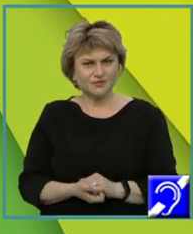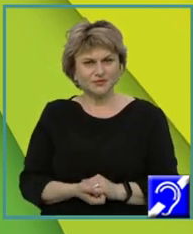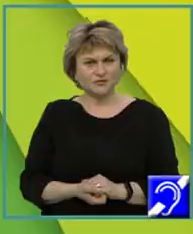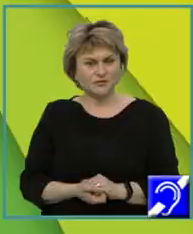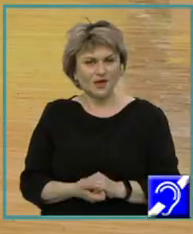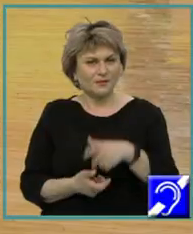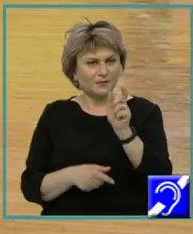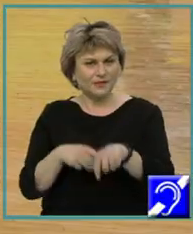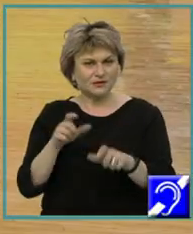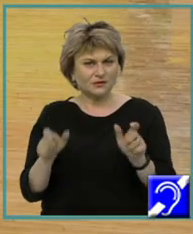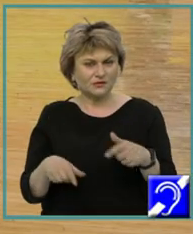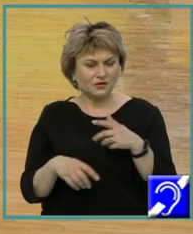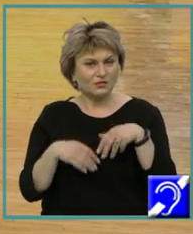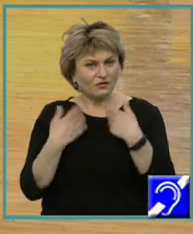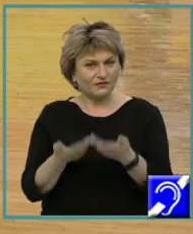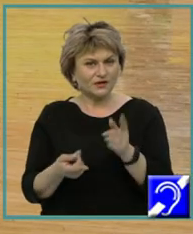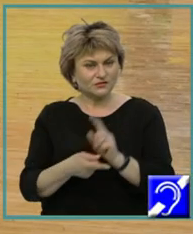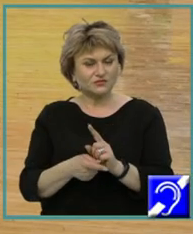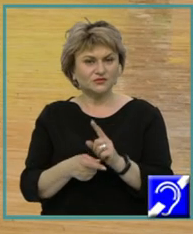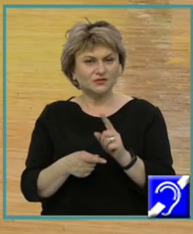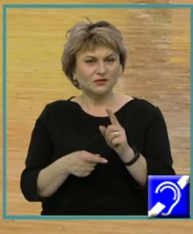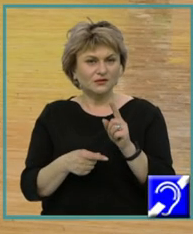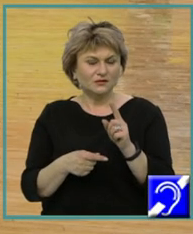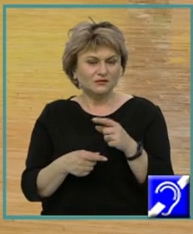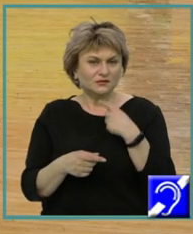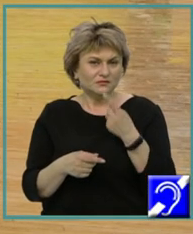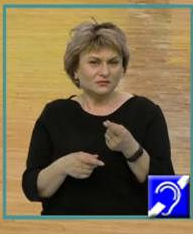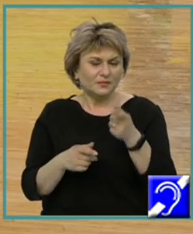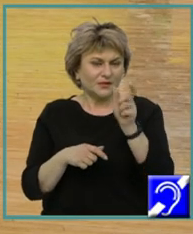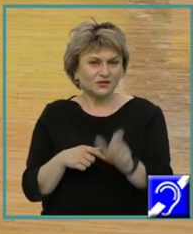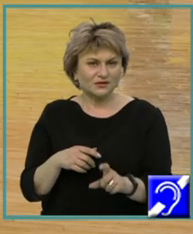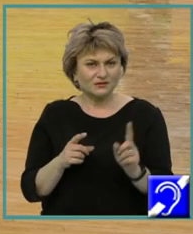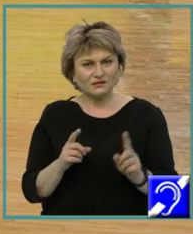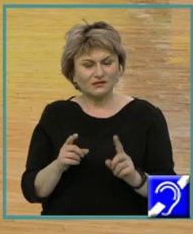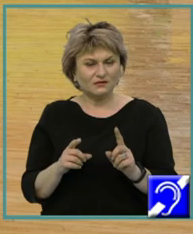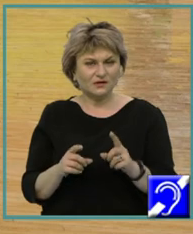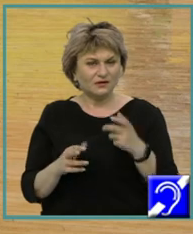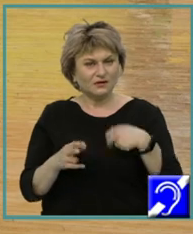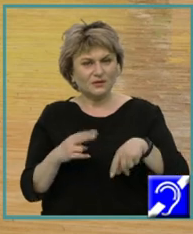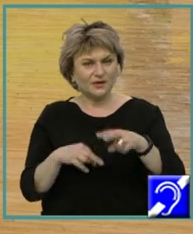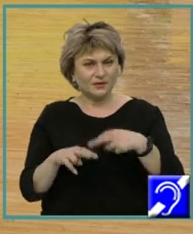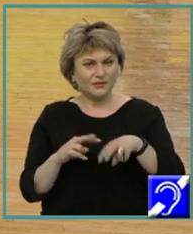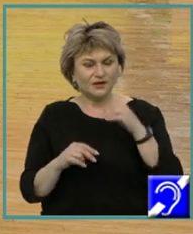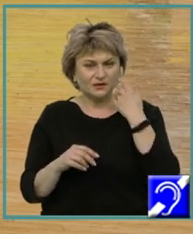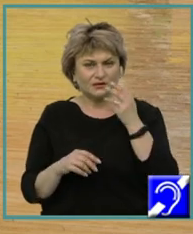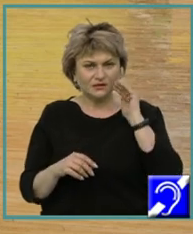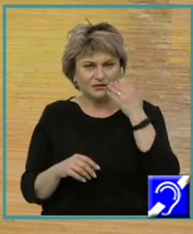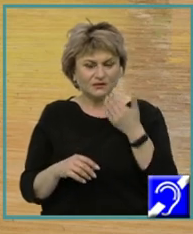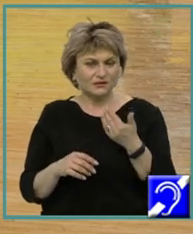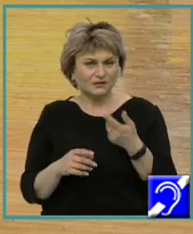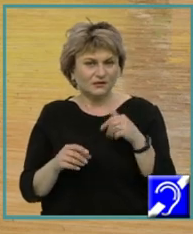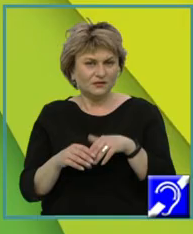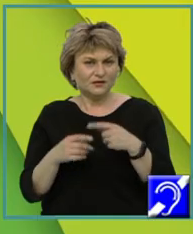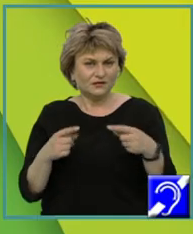personajul narator oferă totuși unitate temporală chiar dacă mă plimbă prin amintiri în diverse